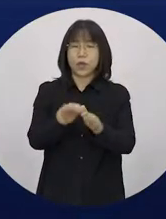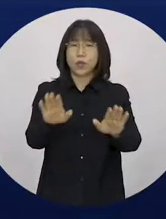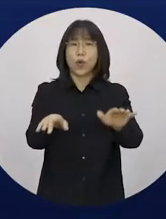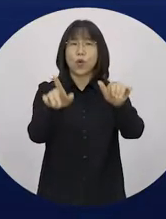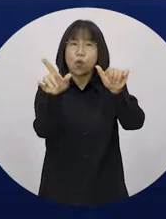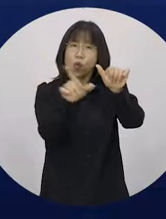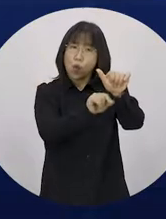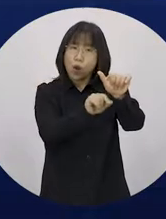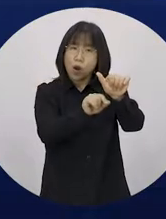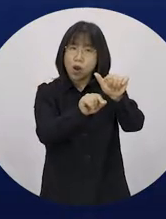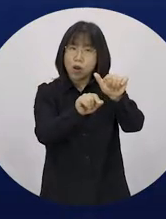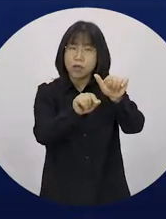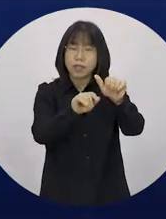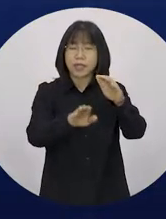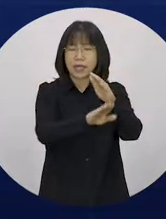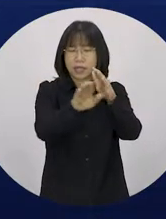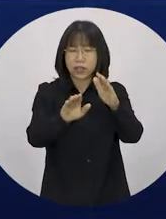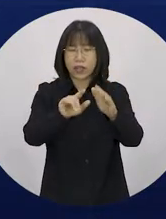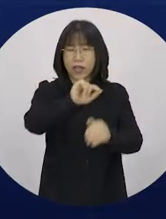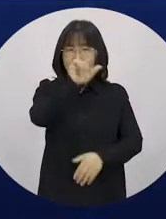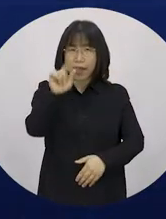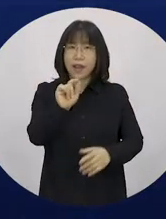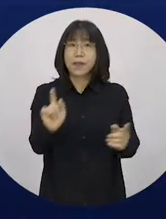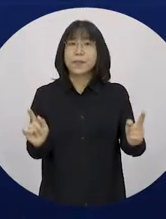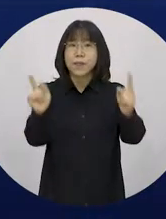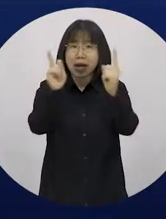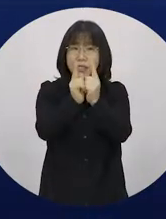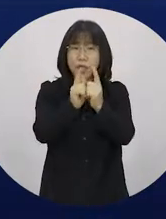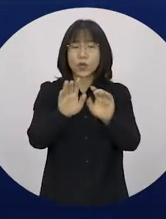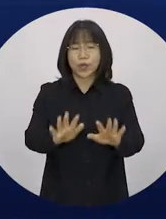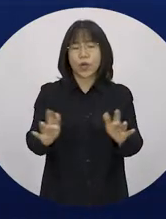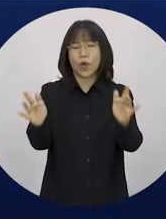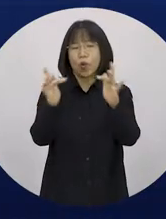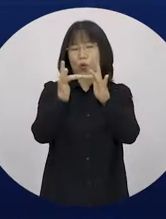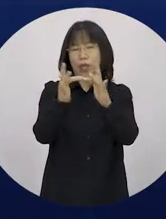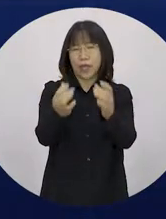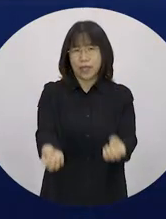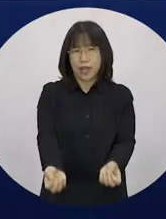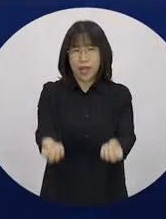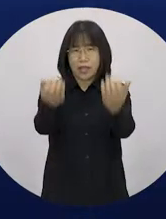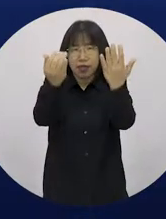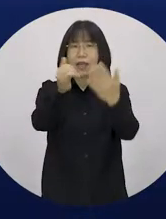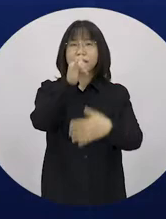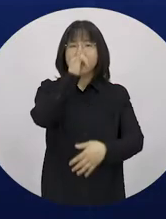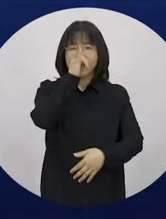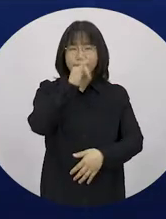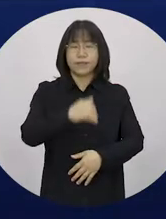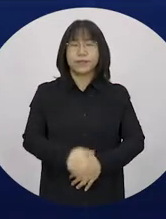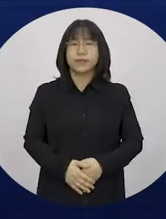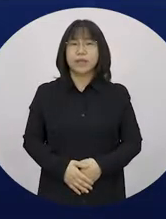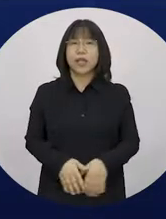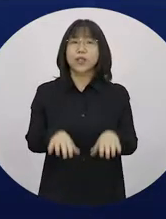가정의 달을 맞아 지역 내 영유아 가족이 함께 참여하고 즐길 수 있는 온라인 행사를 진행합니다.